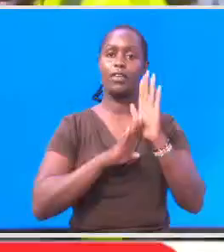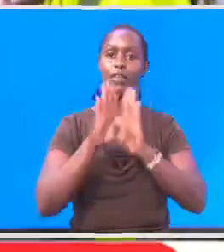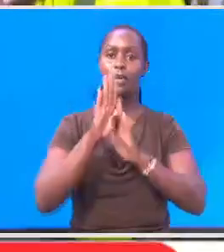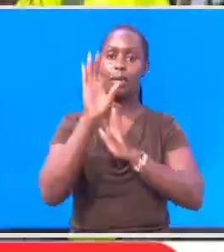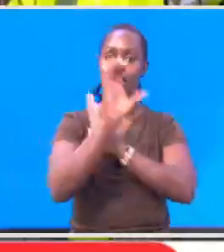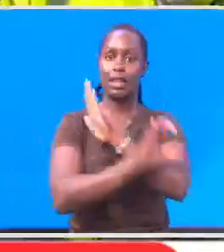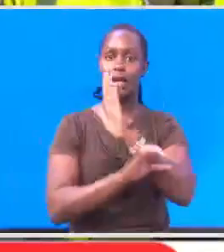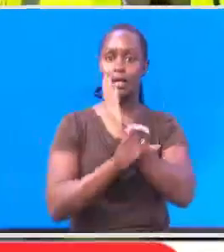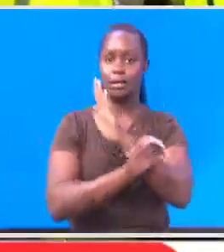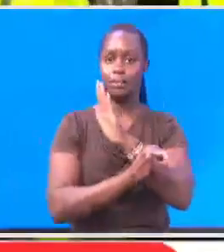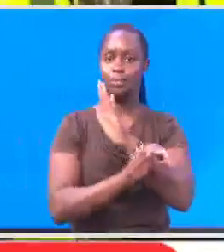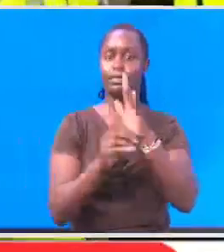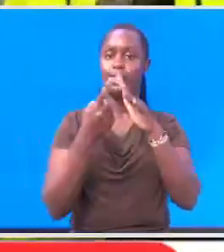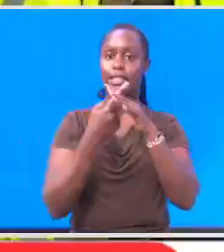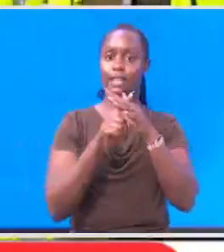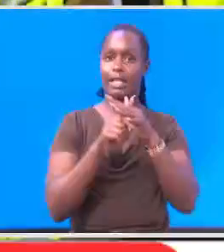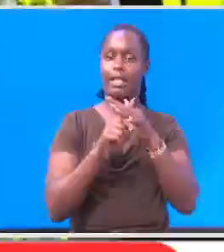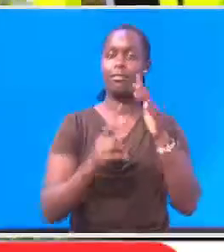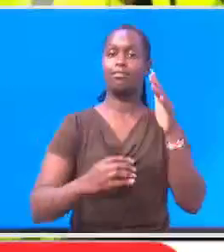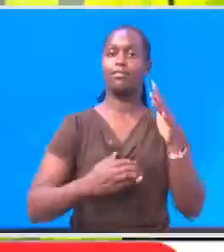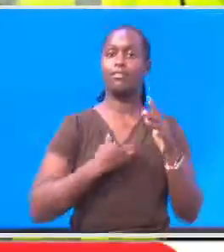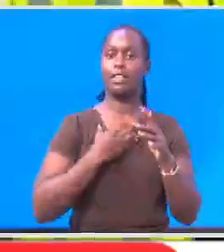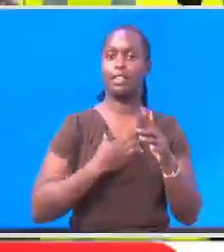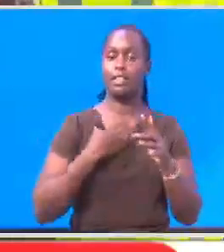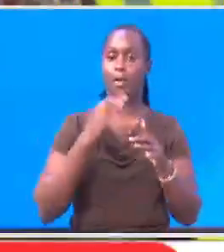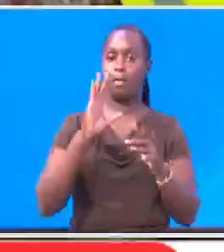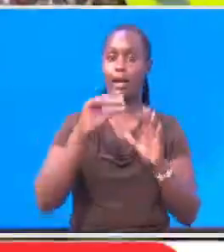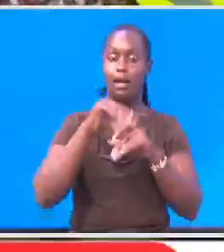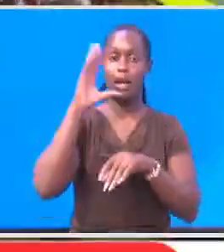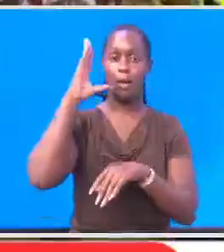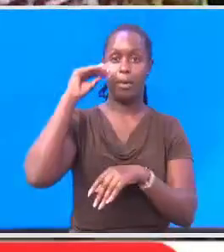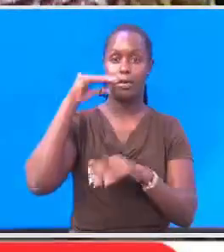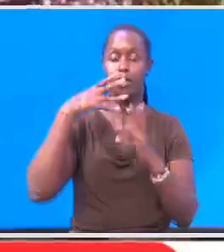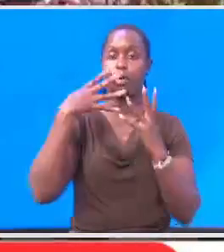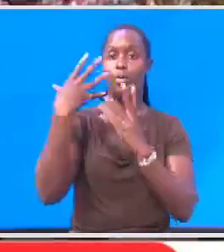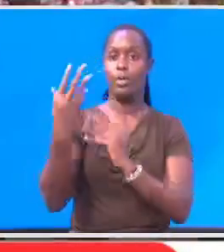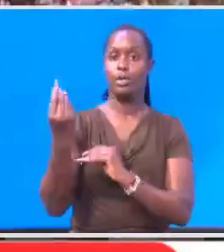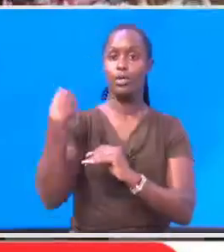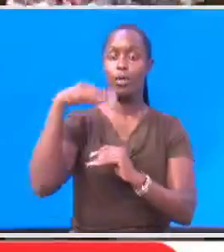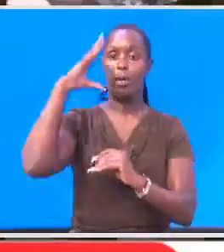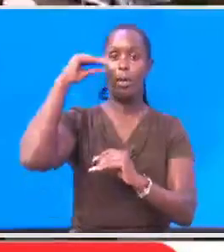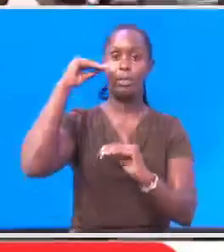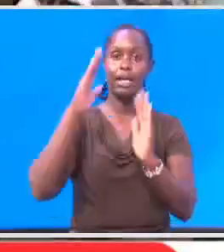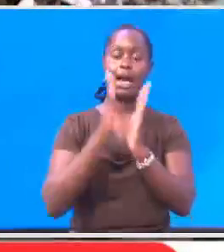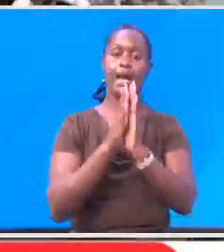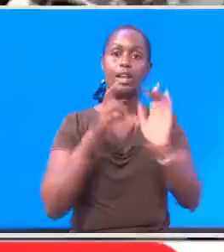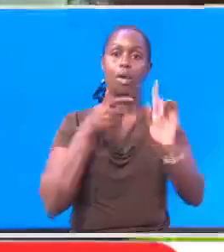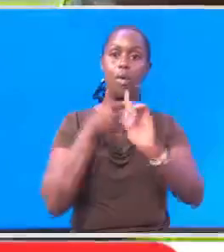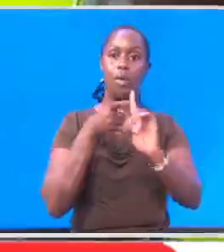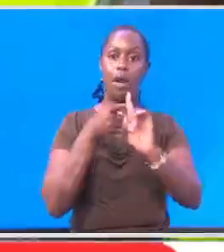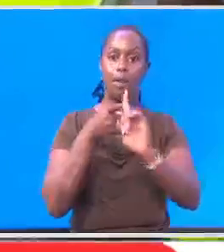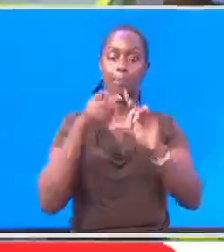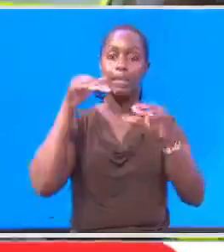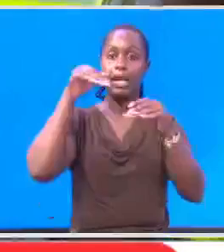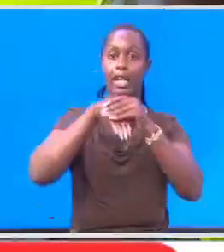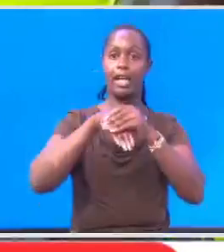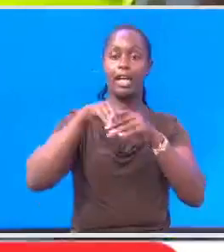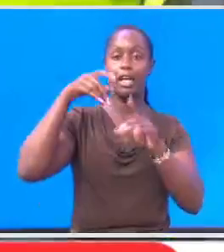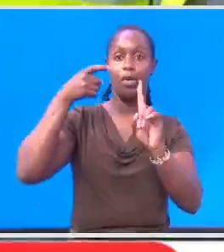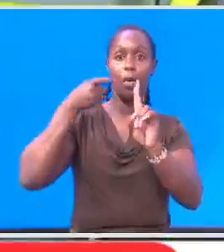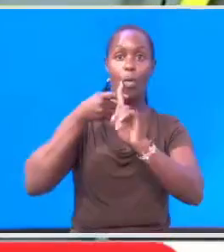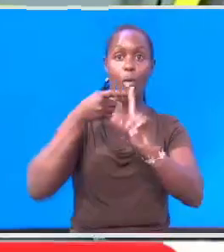na ziara yake maeneo ya Pwani, Rais alizuru maeneo ya kaunti ya Mombasa pamoja na Kwale. Akiwa katika kaunti ya Kwale maeneo ya